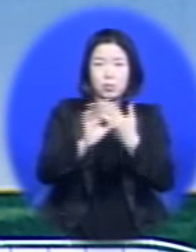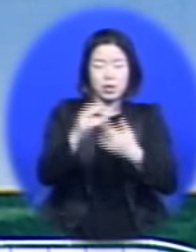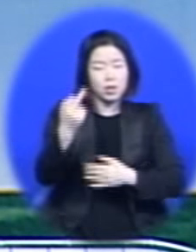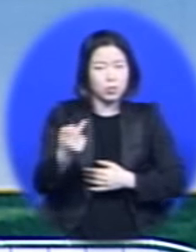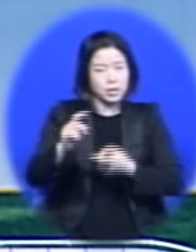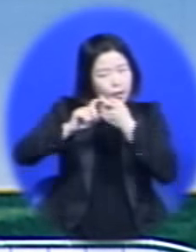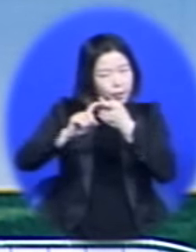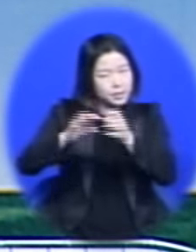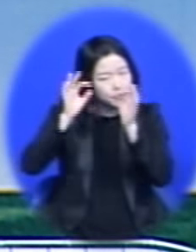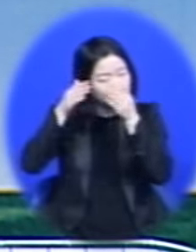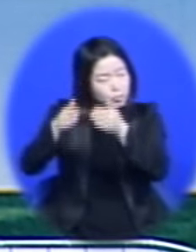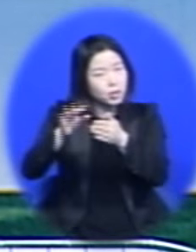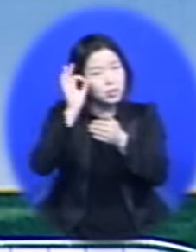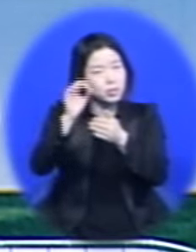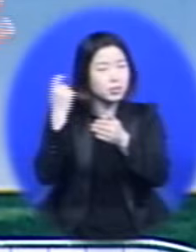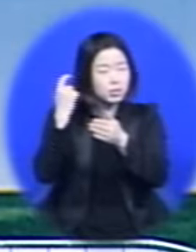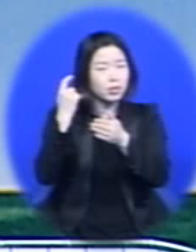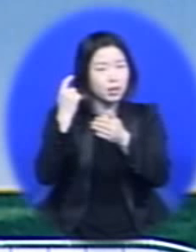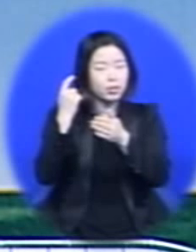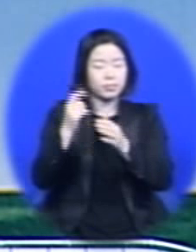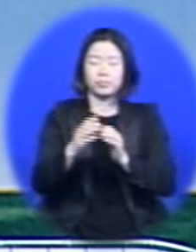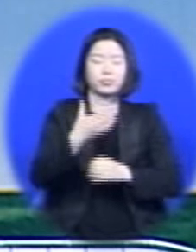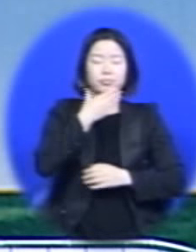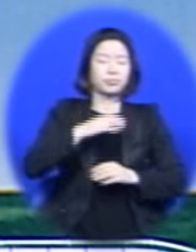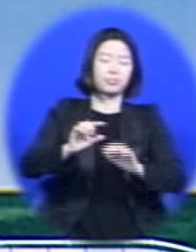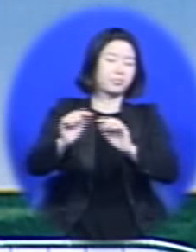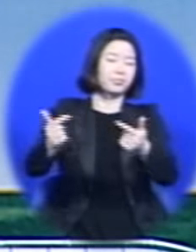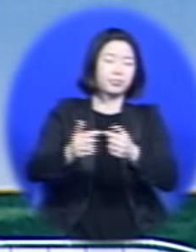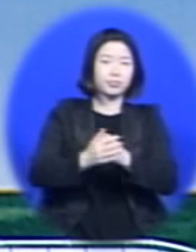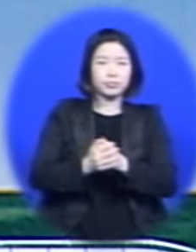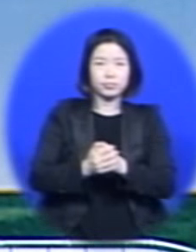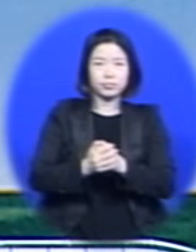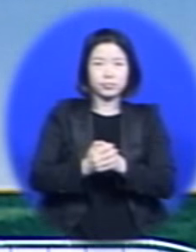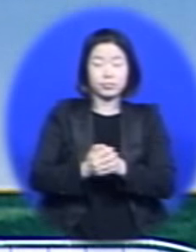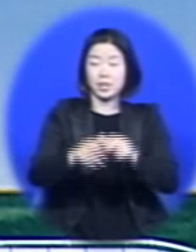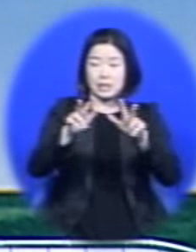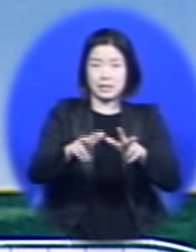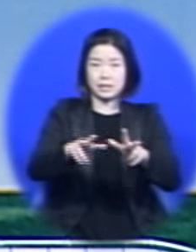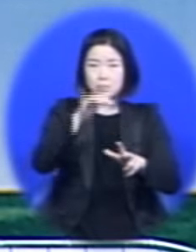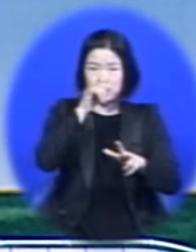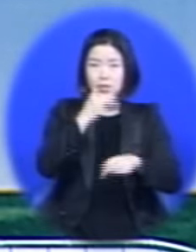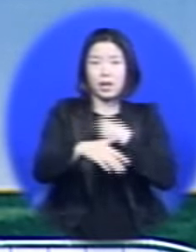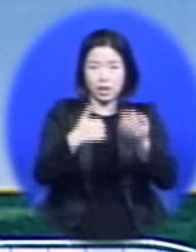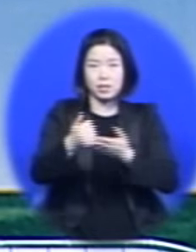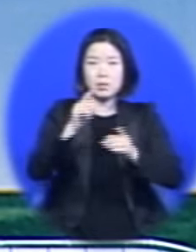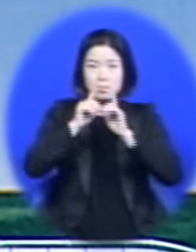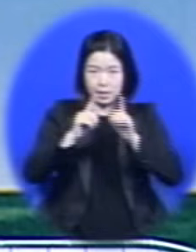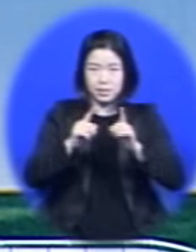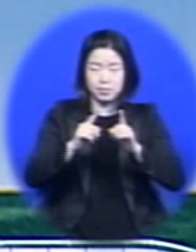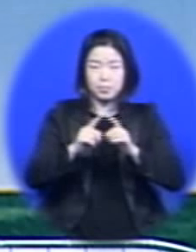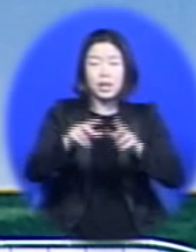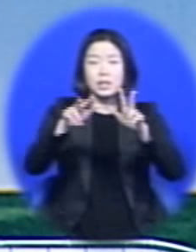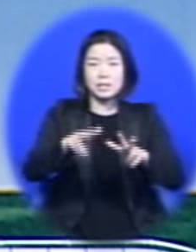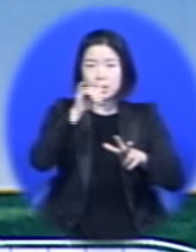겁니다. 아브라함이 아니라 그랬어요. 지금 있는 하나님의 말씀,